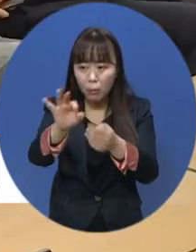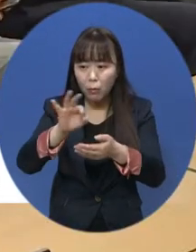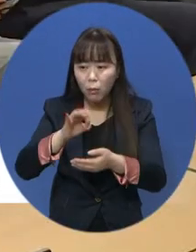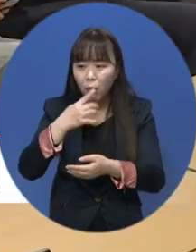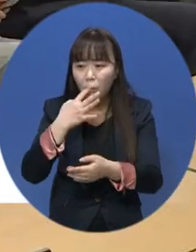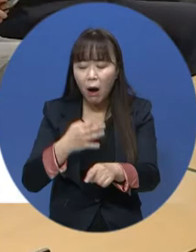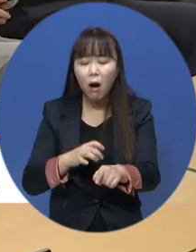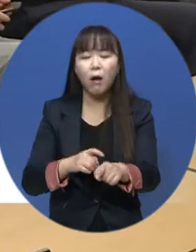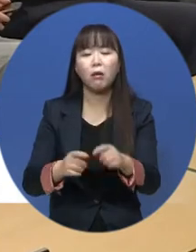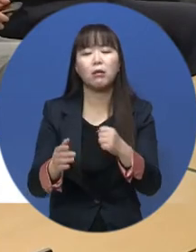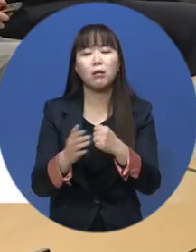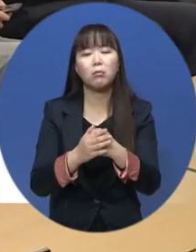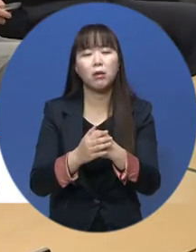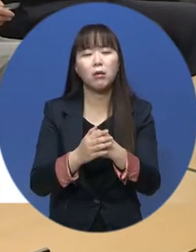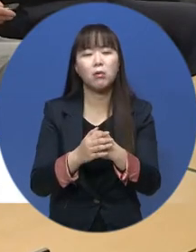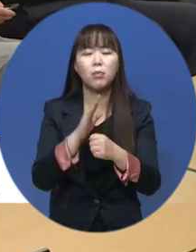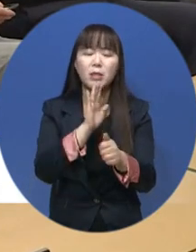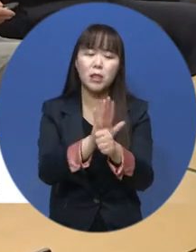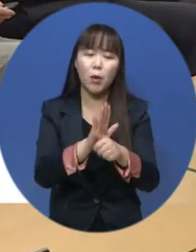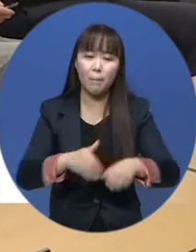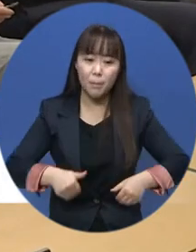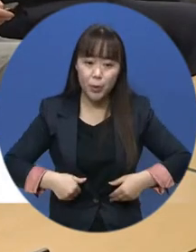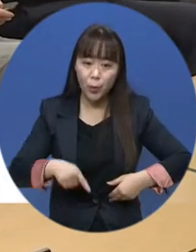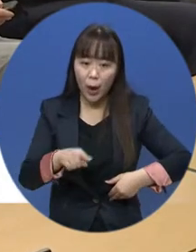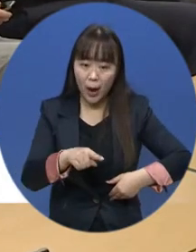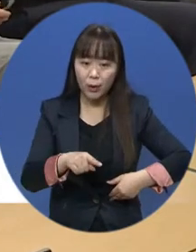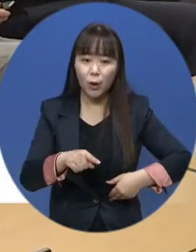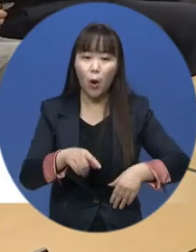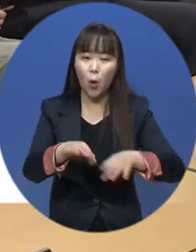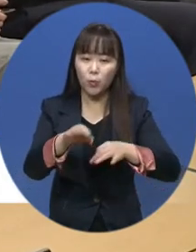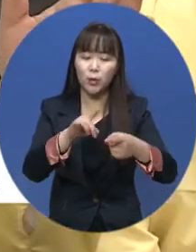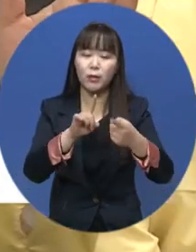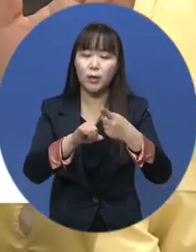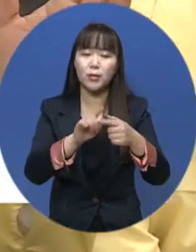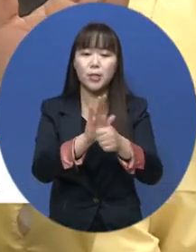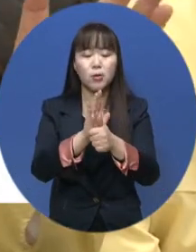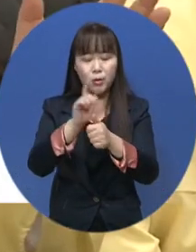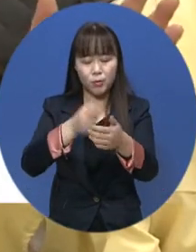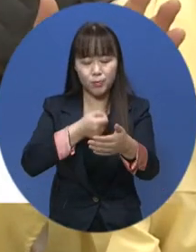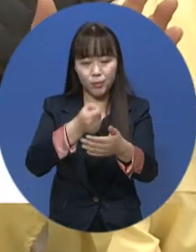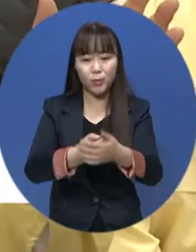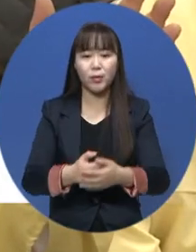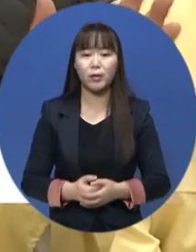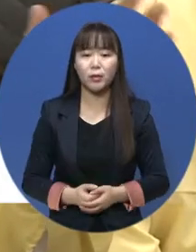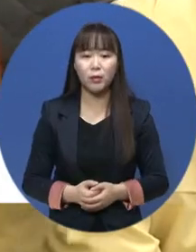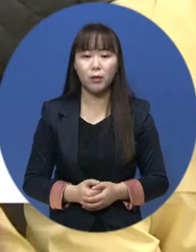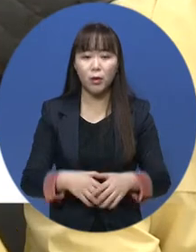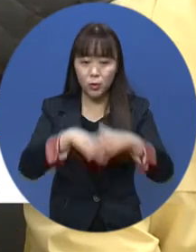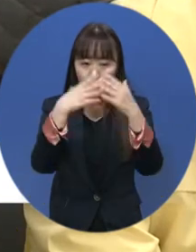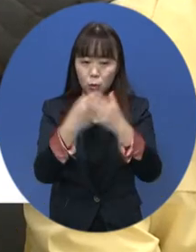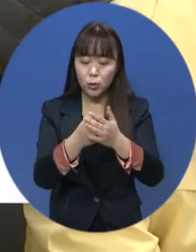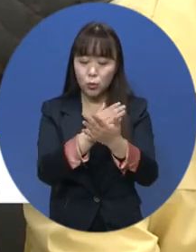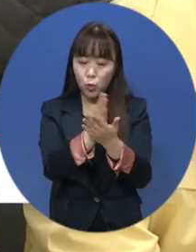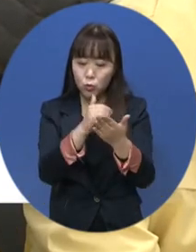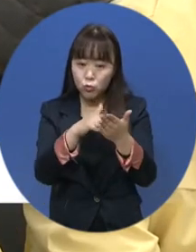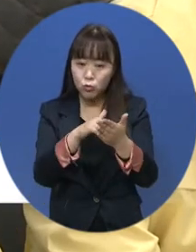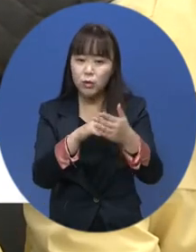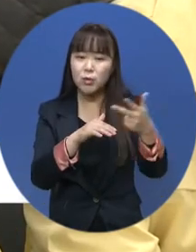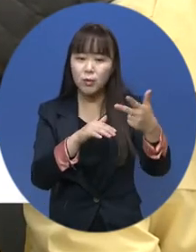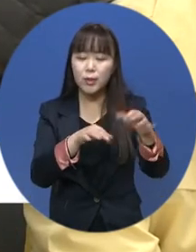지원이 절실한 없죠 글 긴급 지원하기로 했습니다 지원 대상은 총 7종 으로